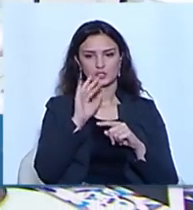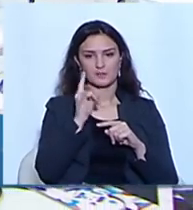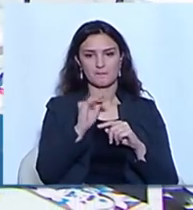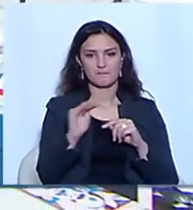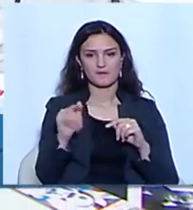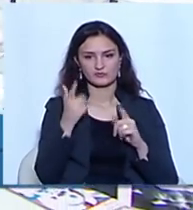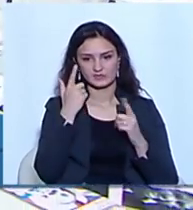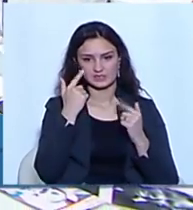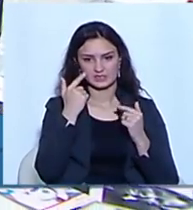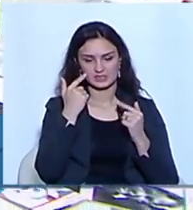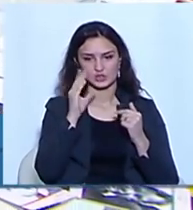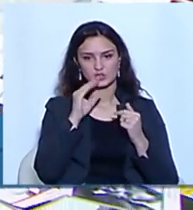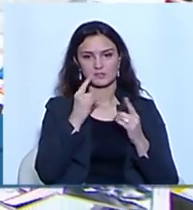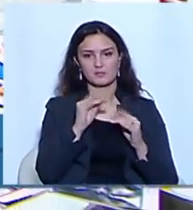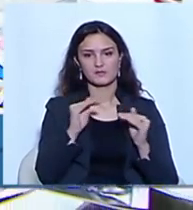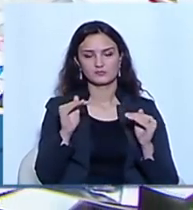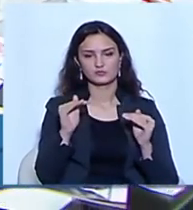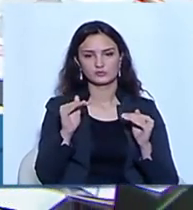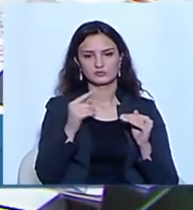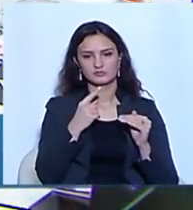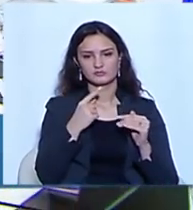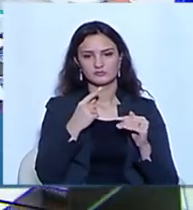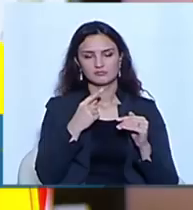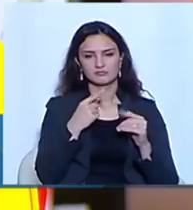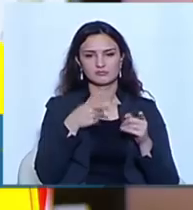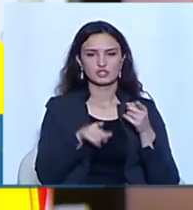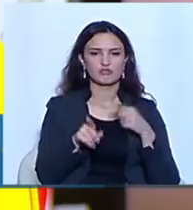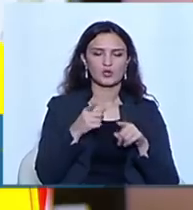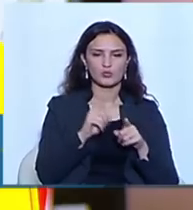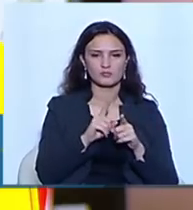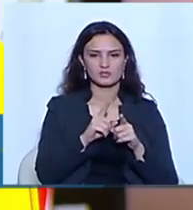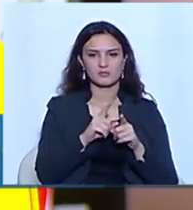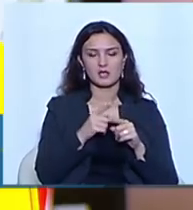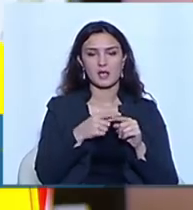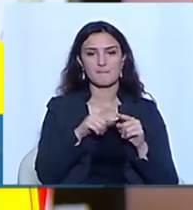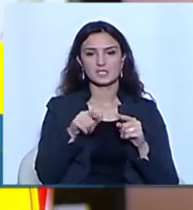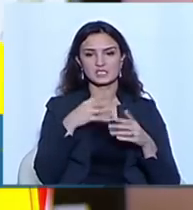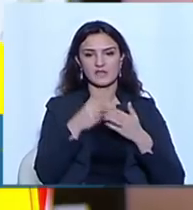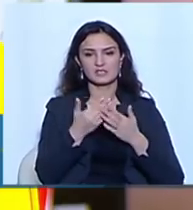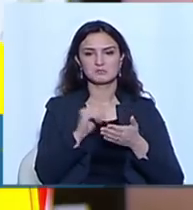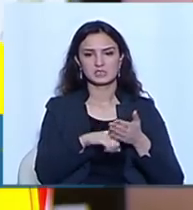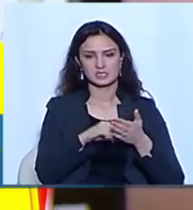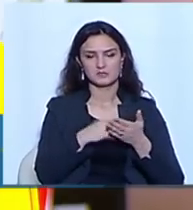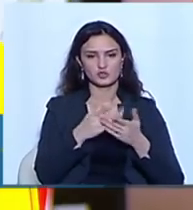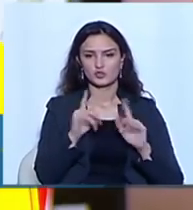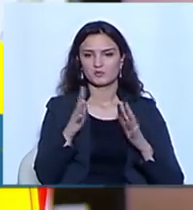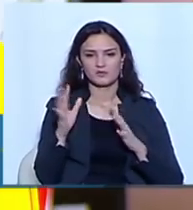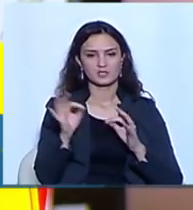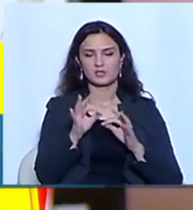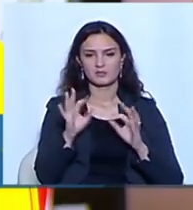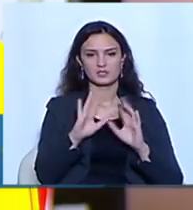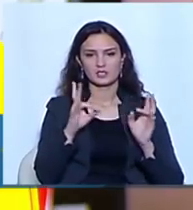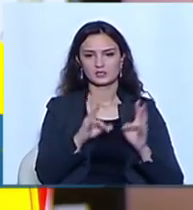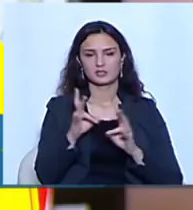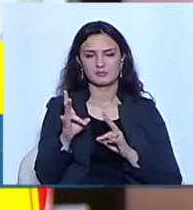ბავშვი ტირის, როცა ჭირველობს, ჭირველობს. იმიტომ რომ ამას თავისი მიზეზები აქვს, შემთხვევით არაფერი არ